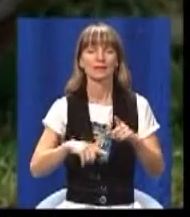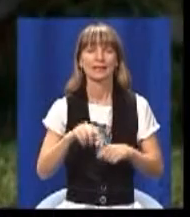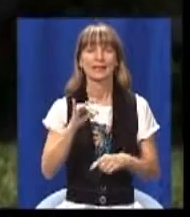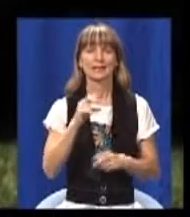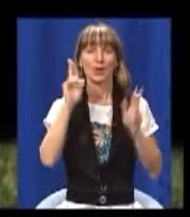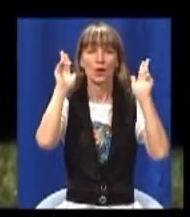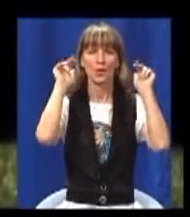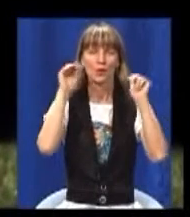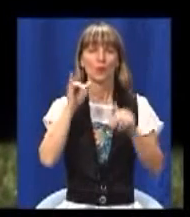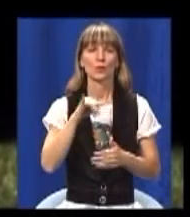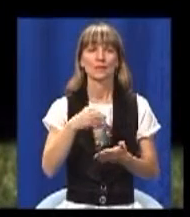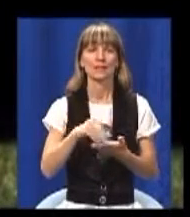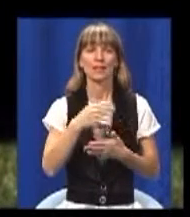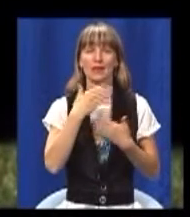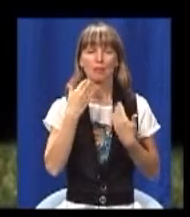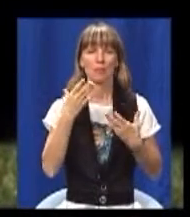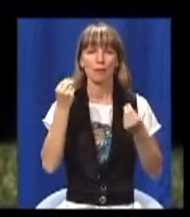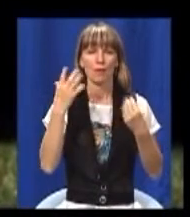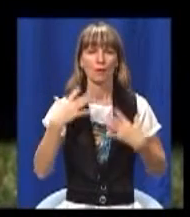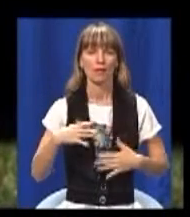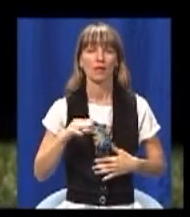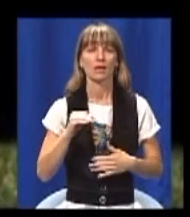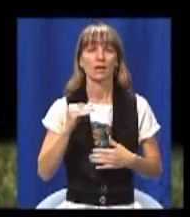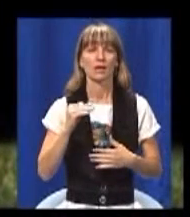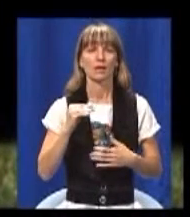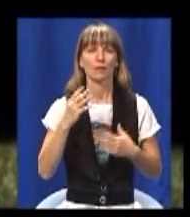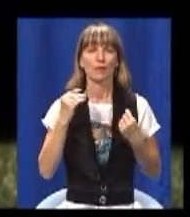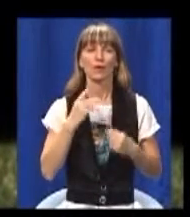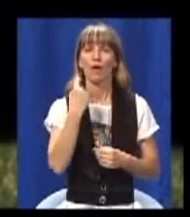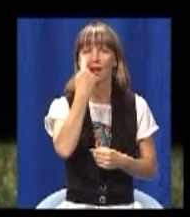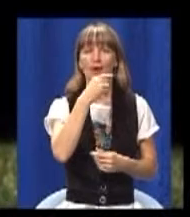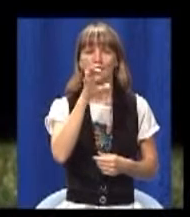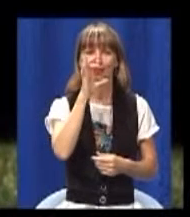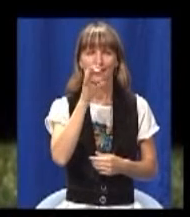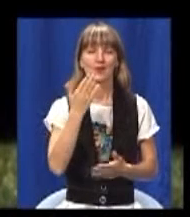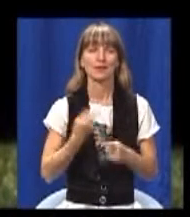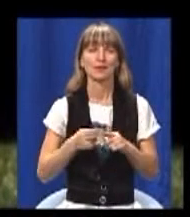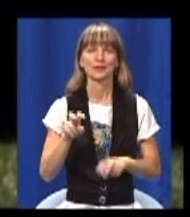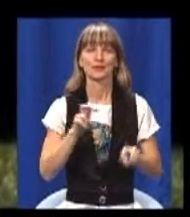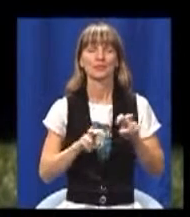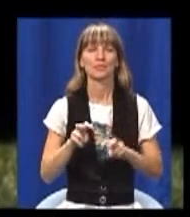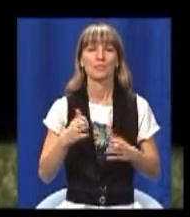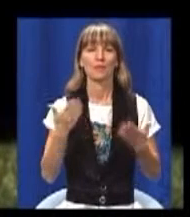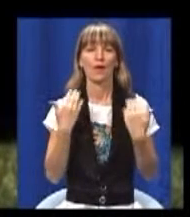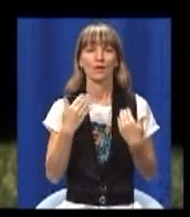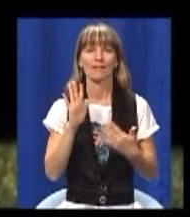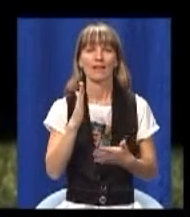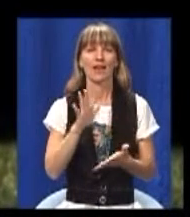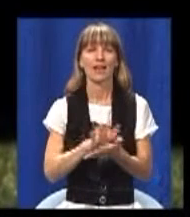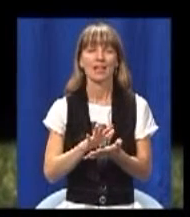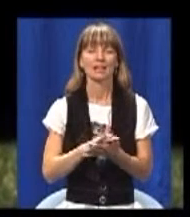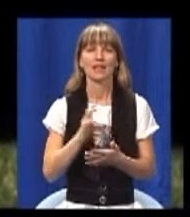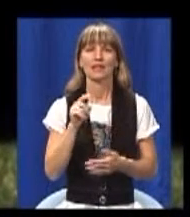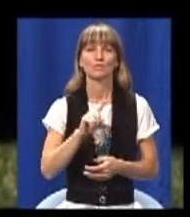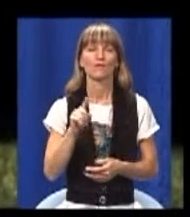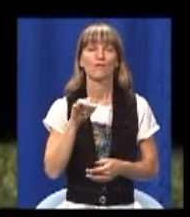кроликами. У свиней немає потових залось, а поті тільки рило. Тому вони намагаються шукати прохолоду в грязі, а не тому,